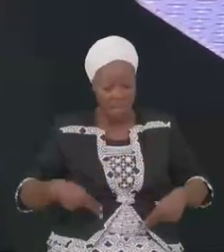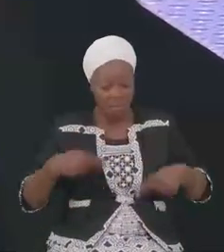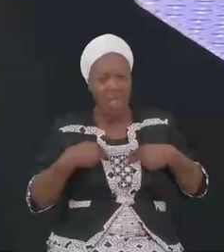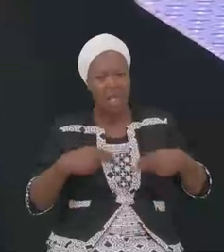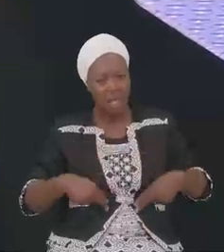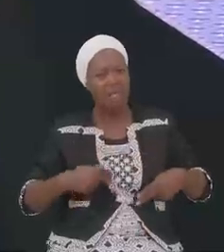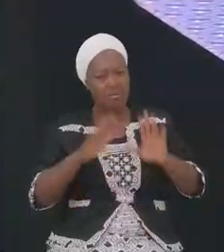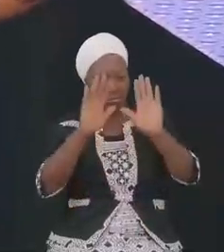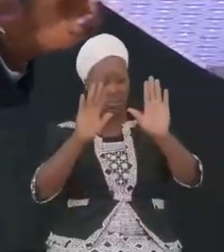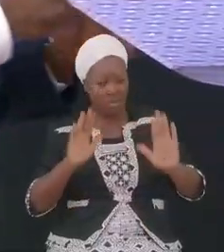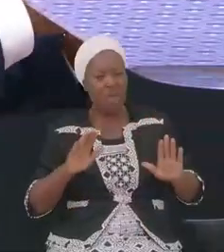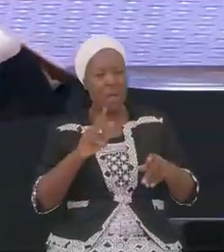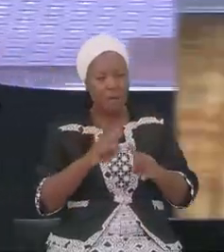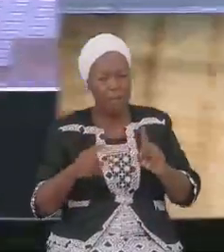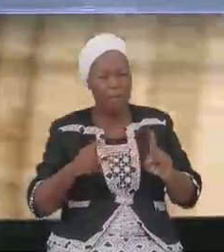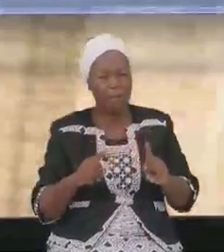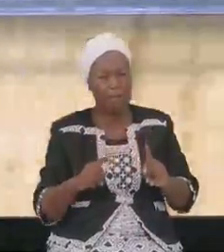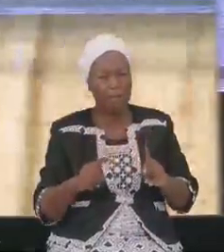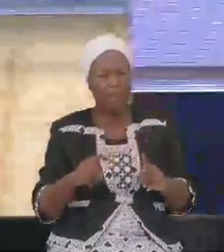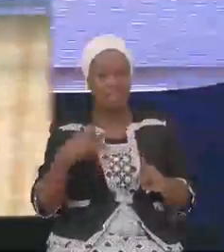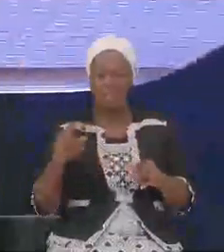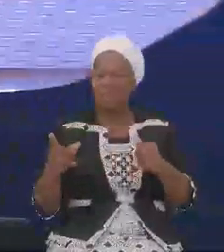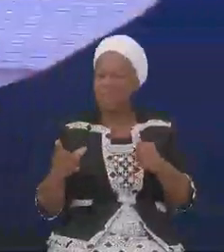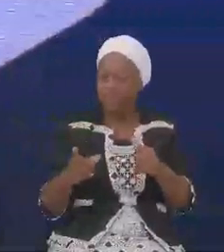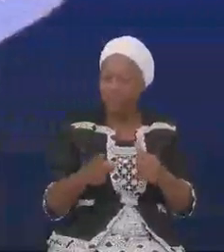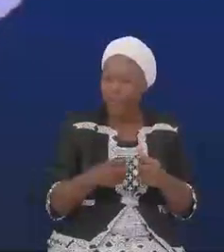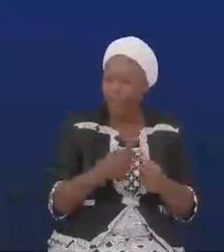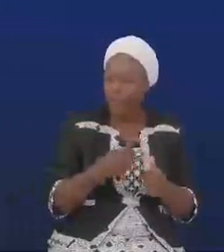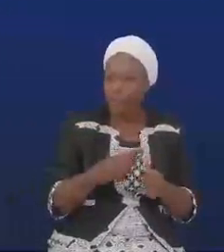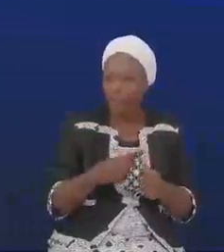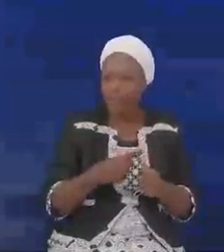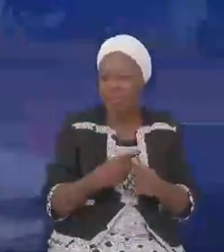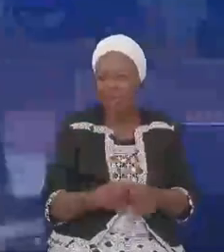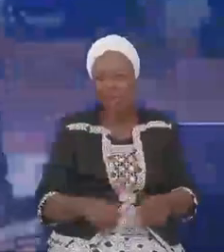est disponible. Mais la première chose,